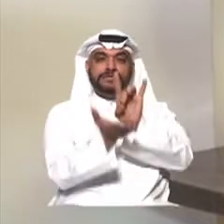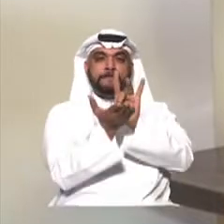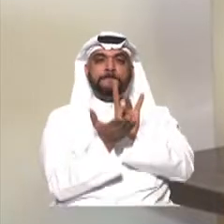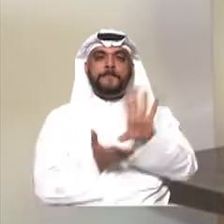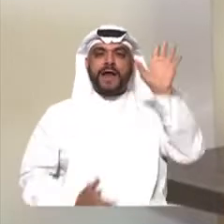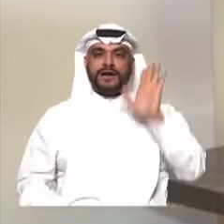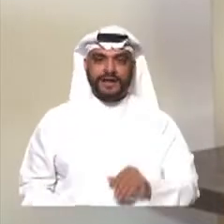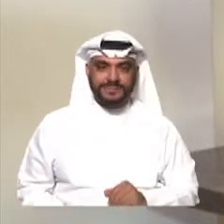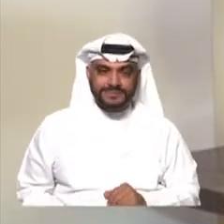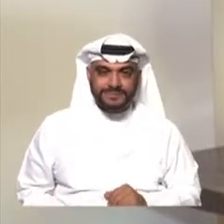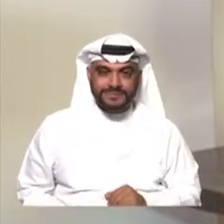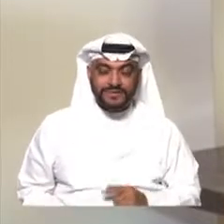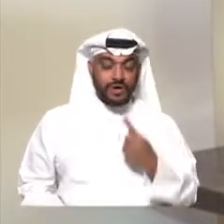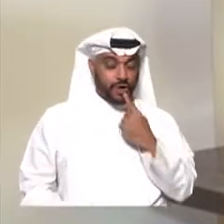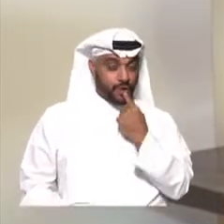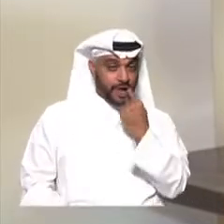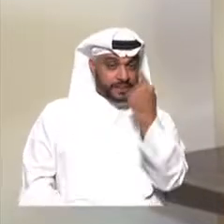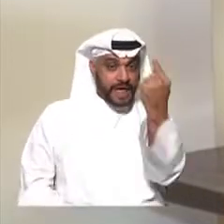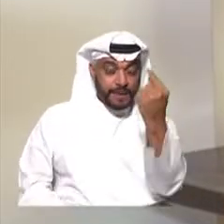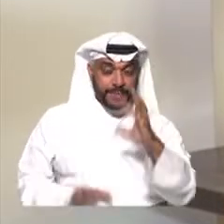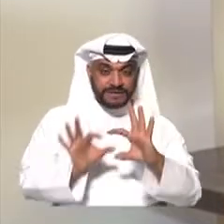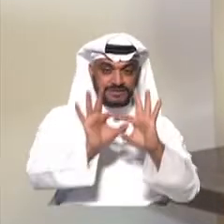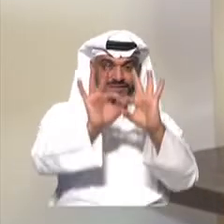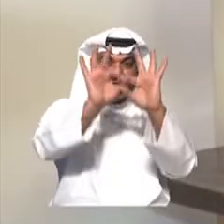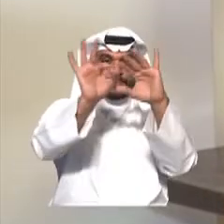وطلبت جامعة الدول العربية